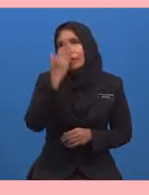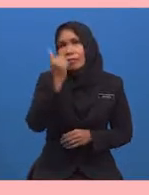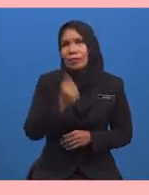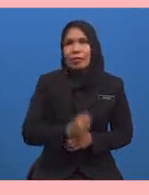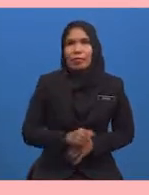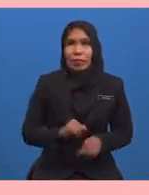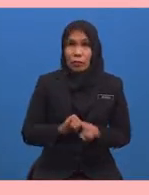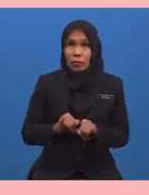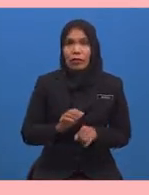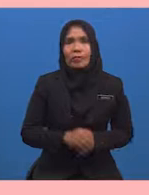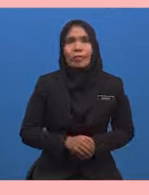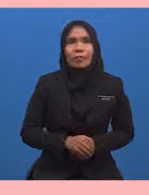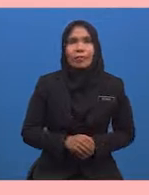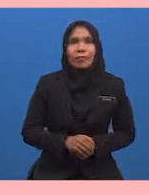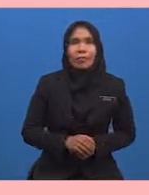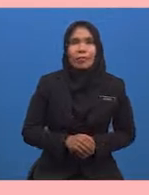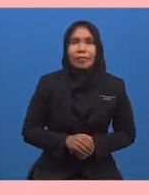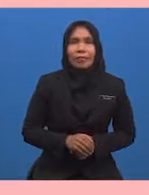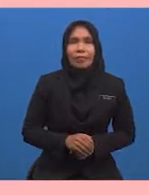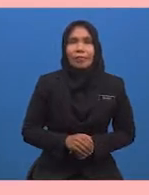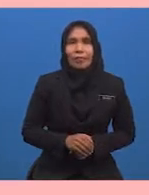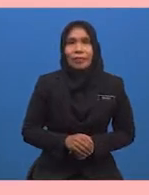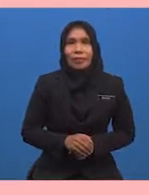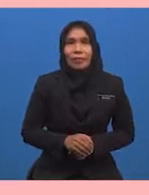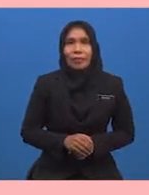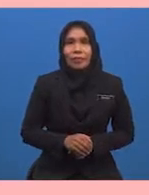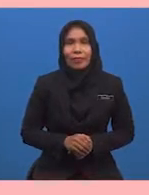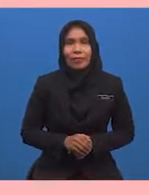sesuai dijadikan tapak pelabuhan?